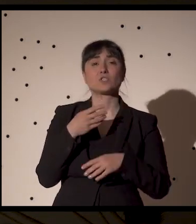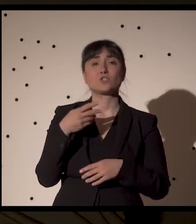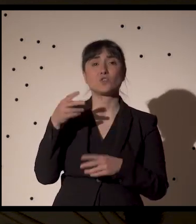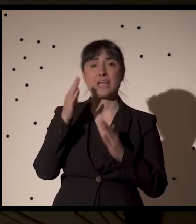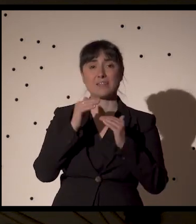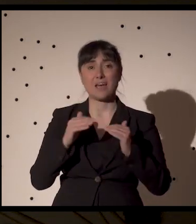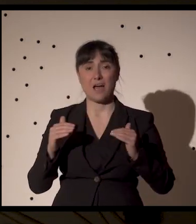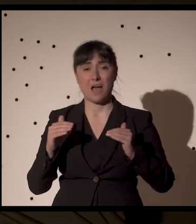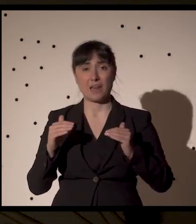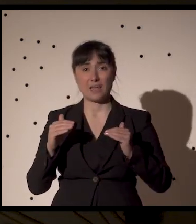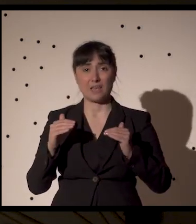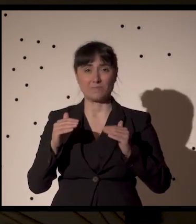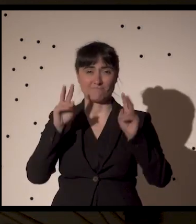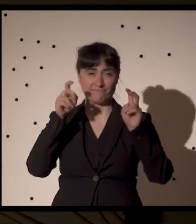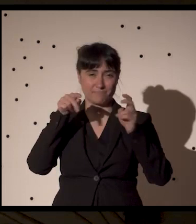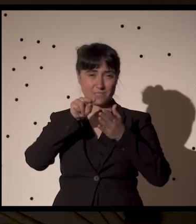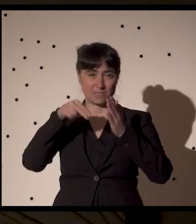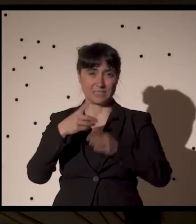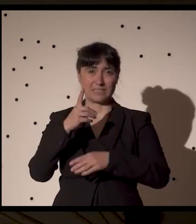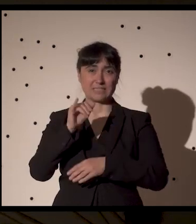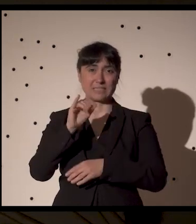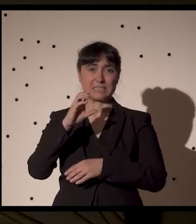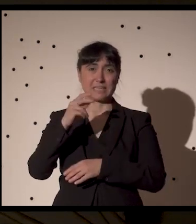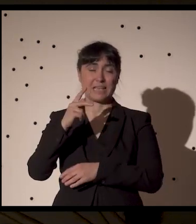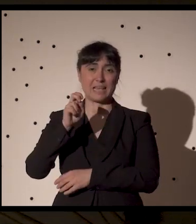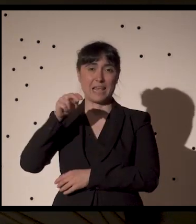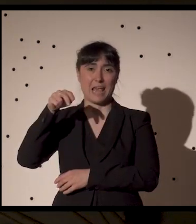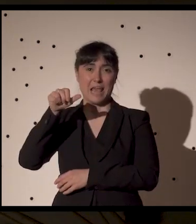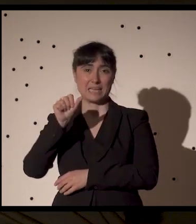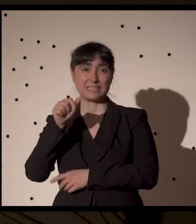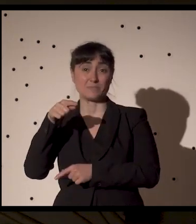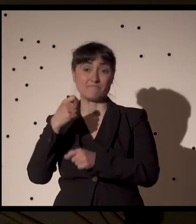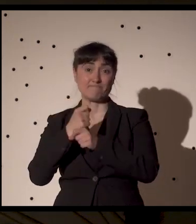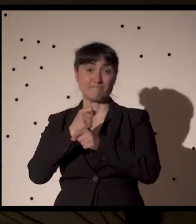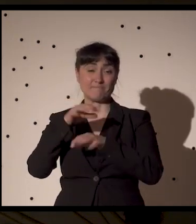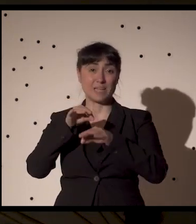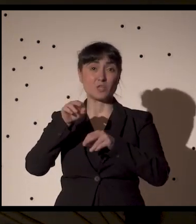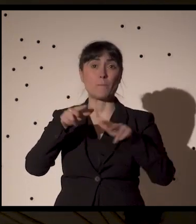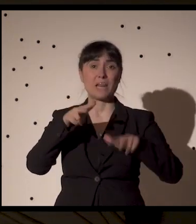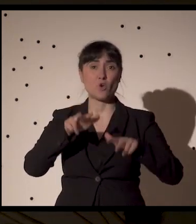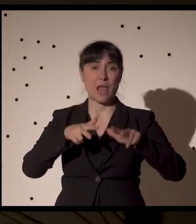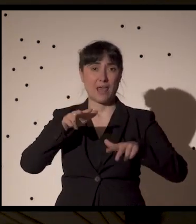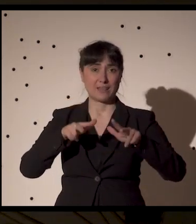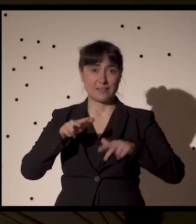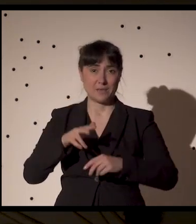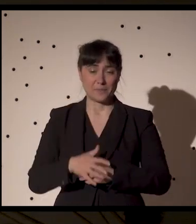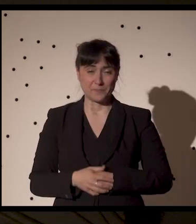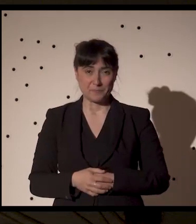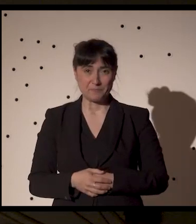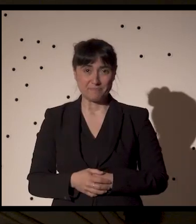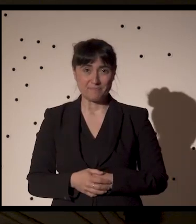Dickens i ragazzi irresistibili di Neil Simon per la regia di Massimo Popolizio con in scena